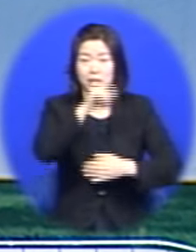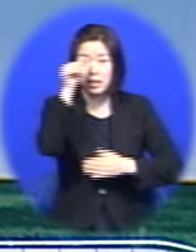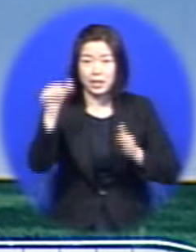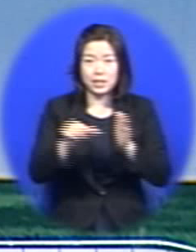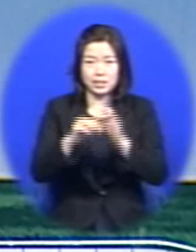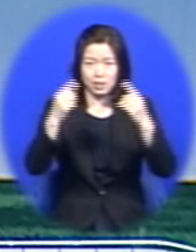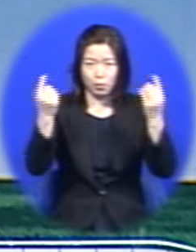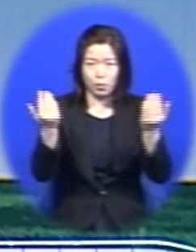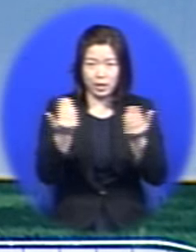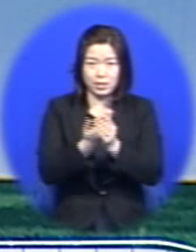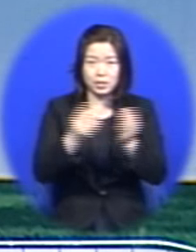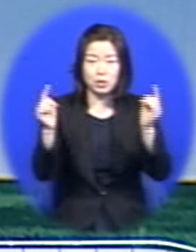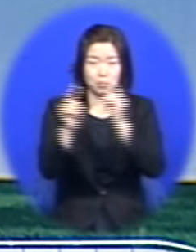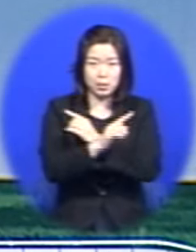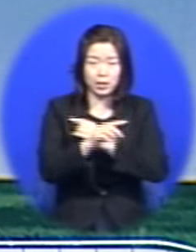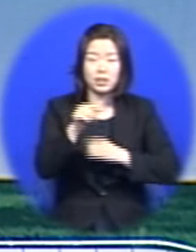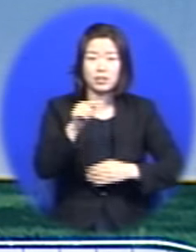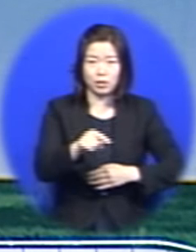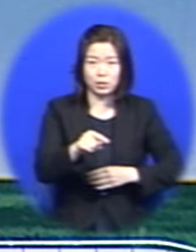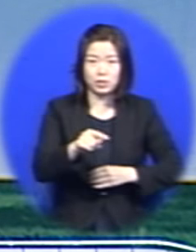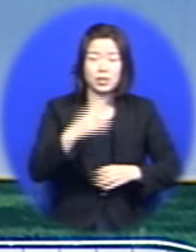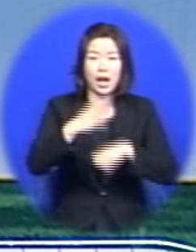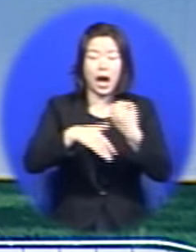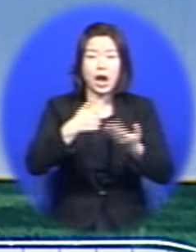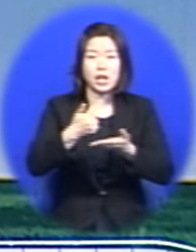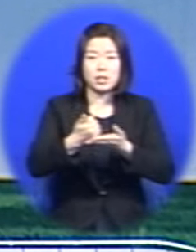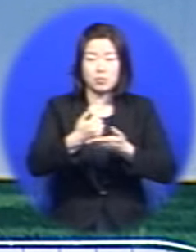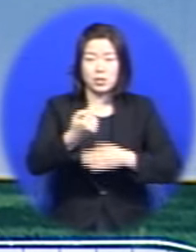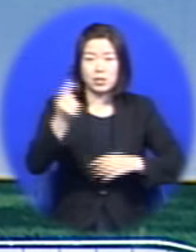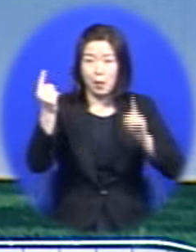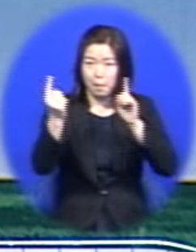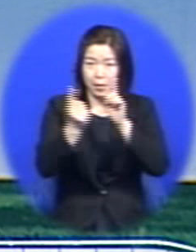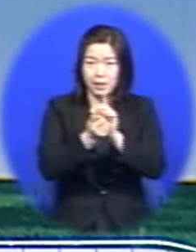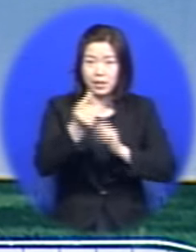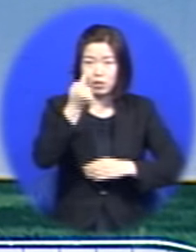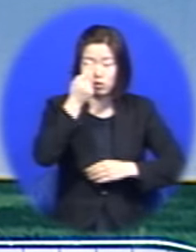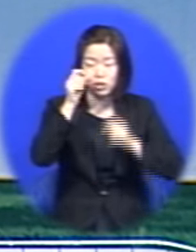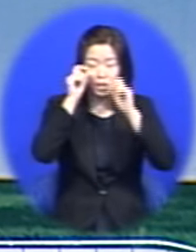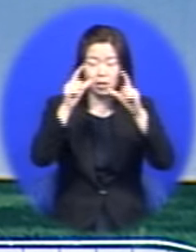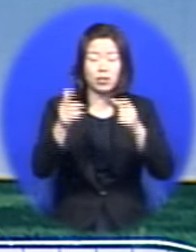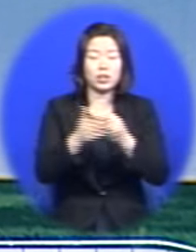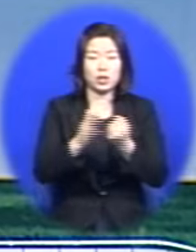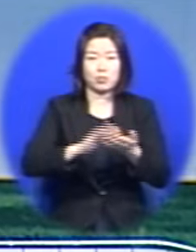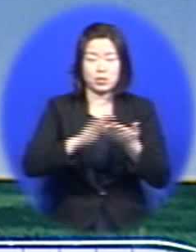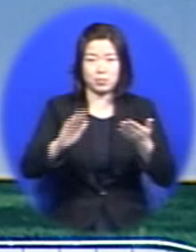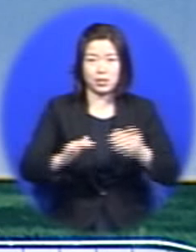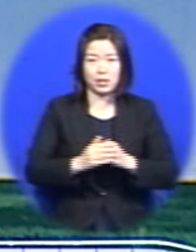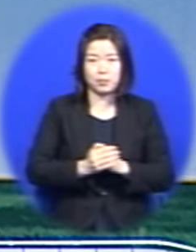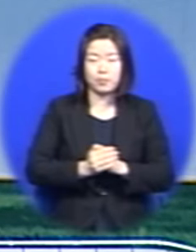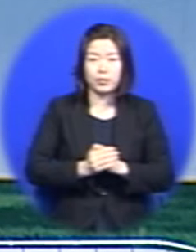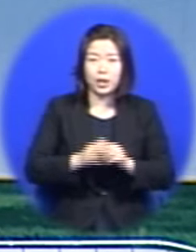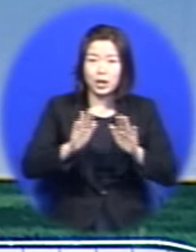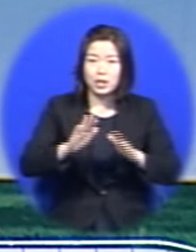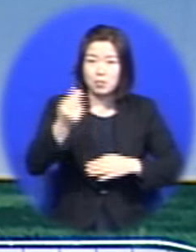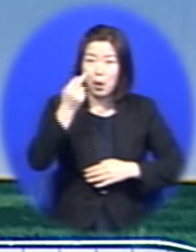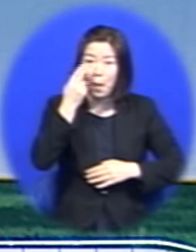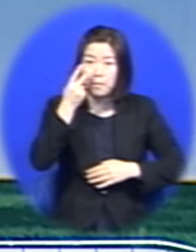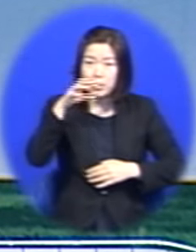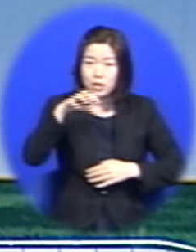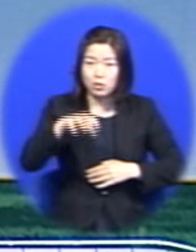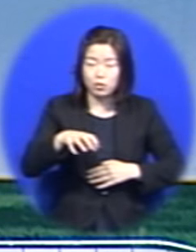것은 하나님을 만나는 눈이 열렸기 때문입니다. 이번에 미국에서의 일정